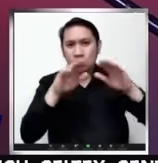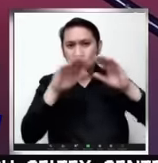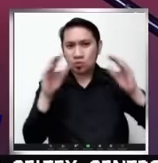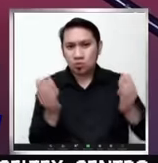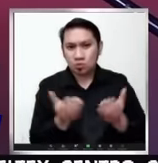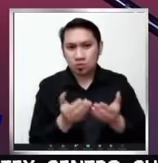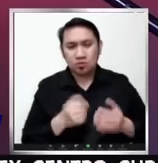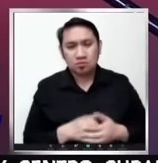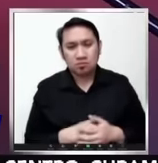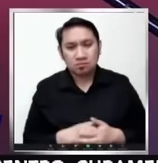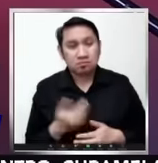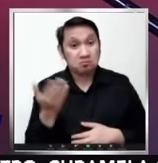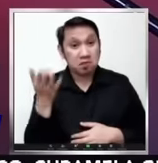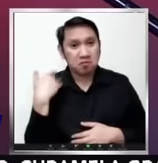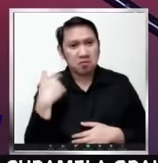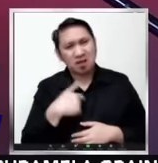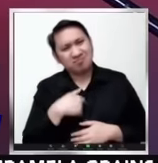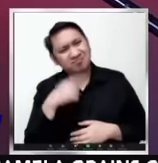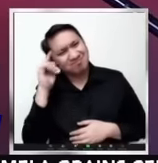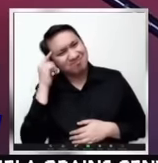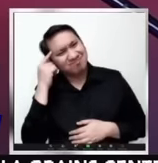hesitant because I was thinking,